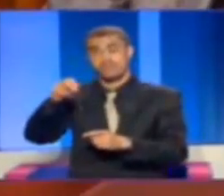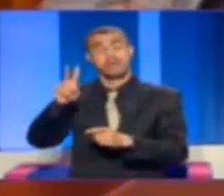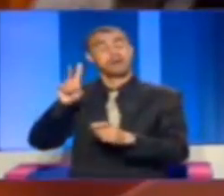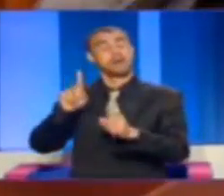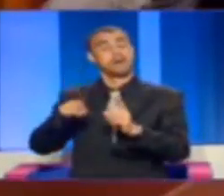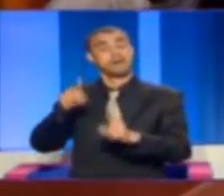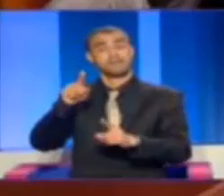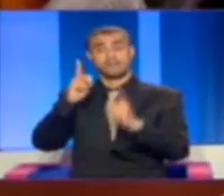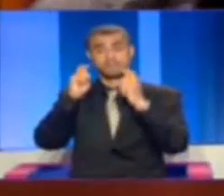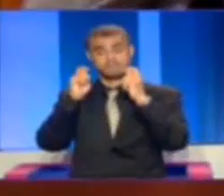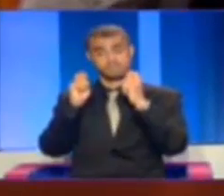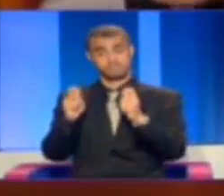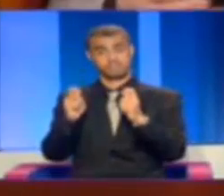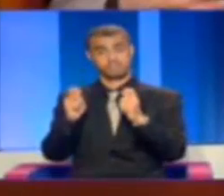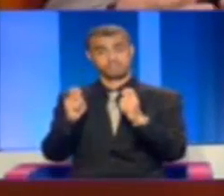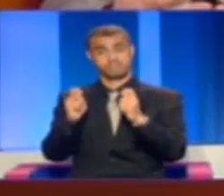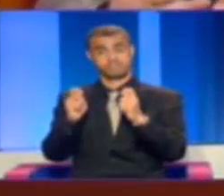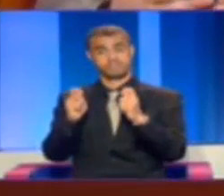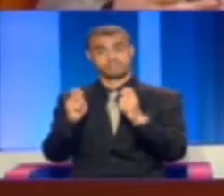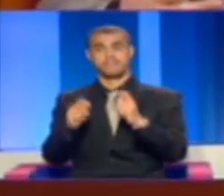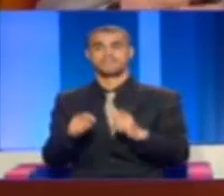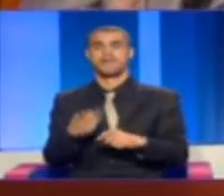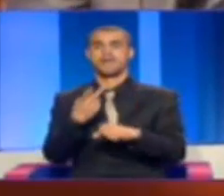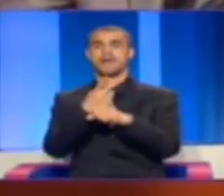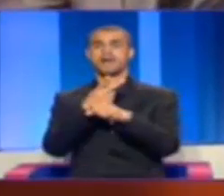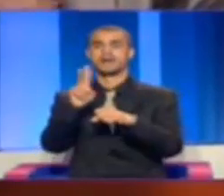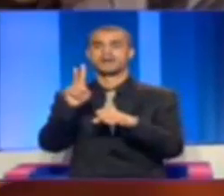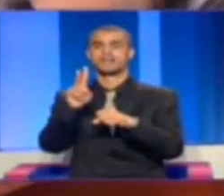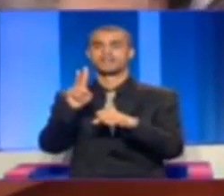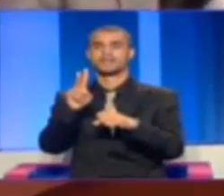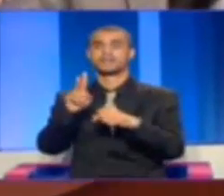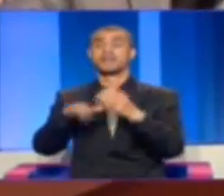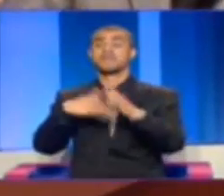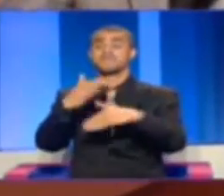سميتو، ويمكن انهم يعلموهم شي حوايج اللي